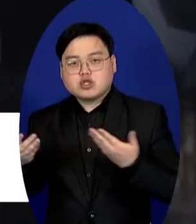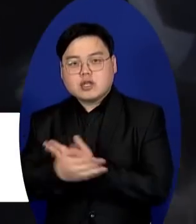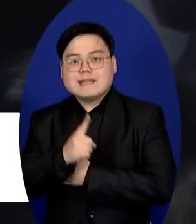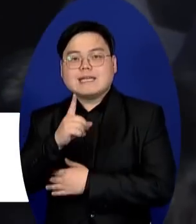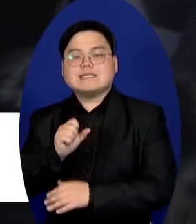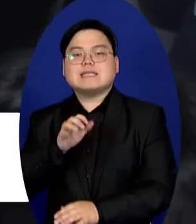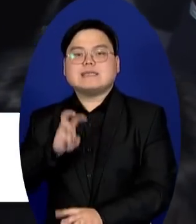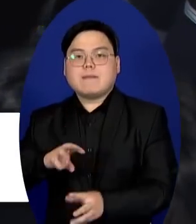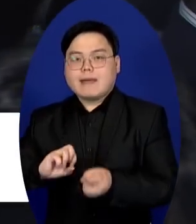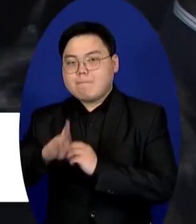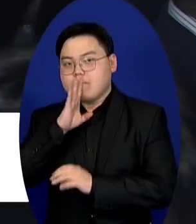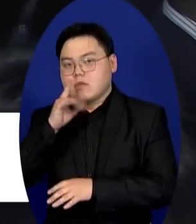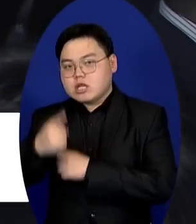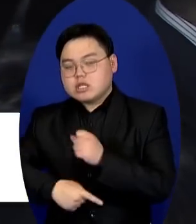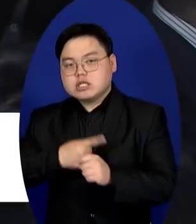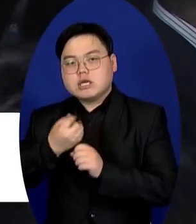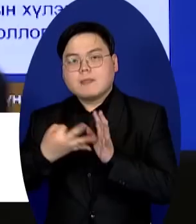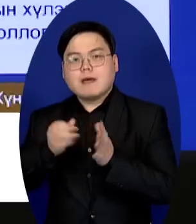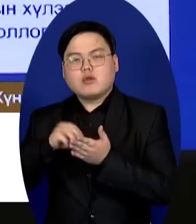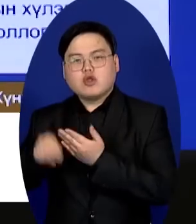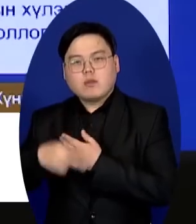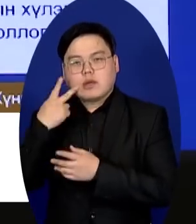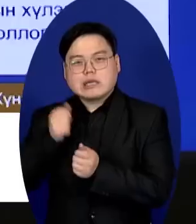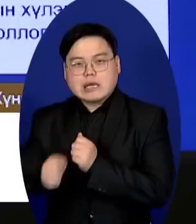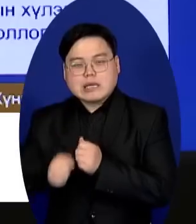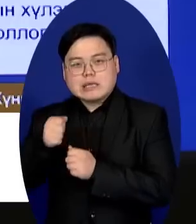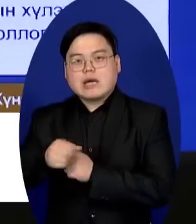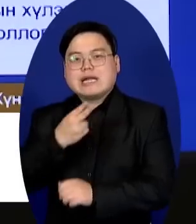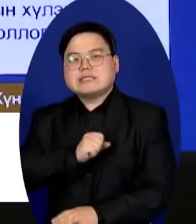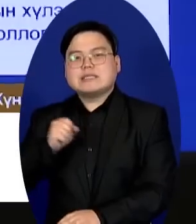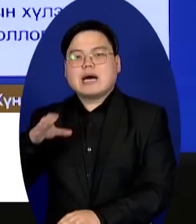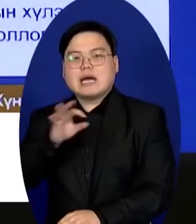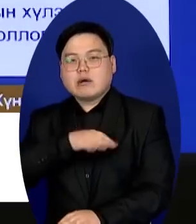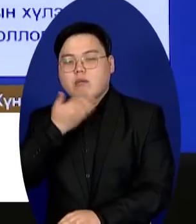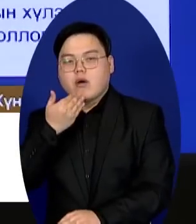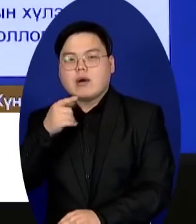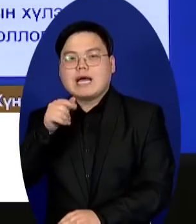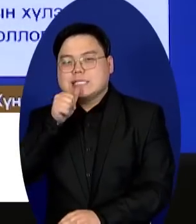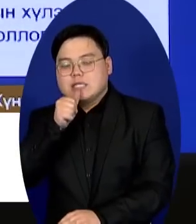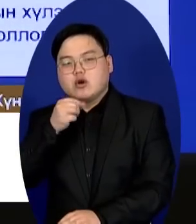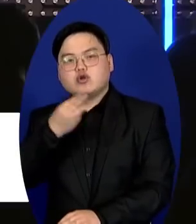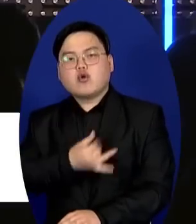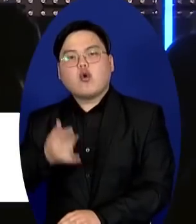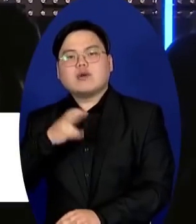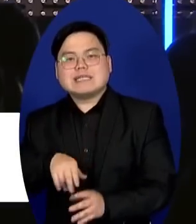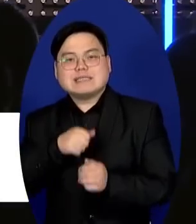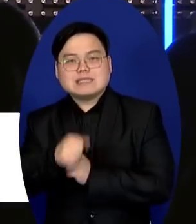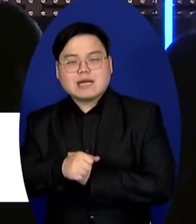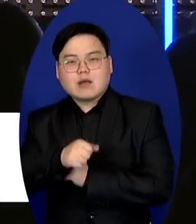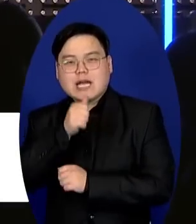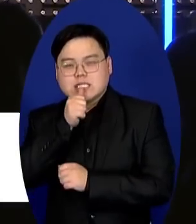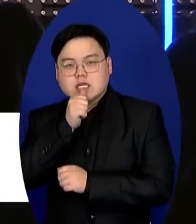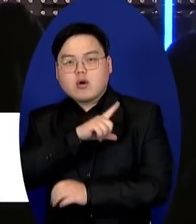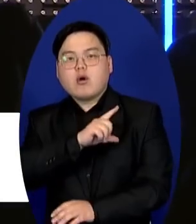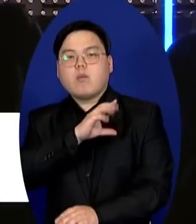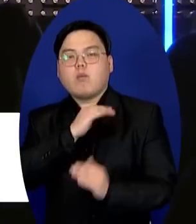байна. Ингэснээр жилдээ 8 тэрбум төгрөг зарцуулдаг цаасны хэрэглэг хэмнэж мөн шуудгийн зардлыг бууруулах боломжтой гэж салбарын яамаас хэлж